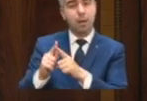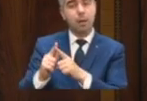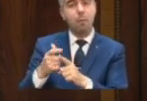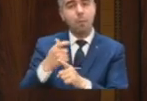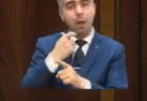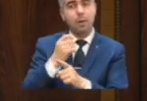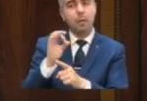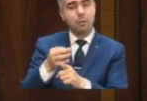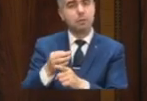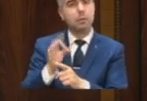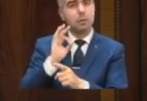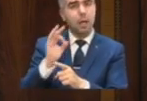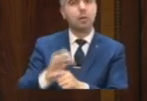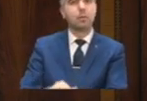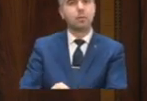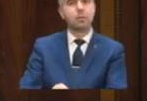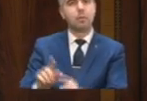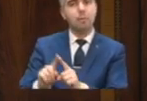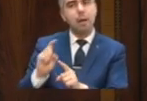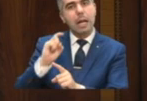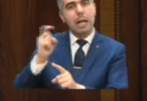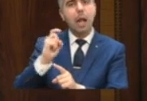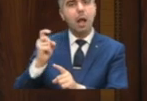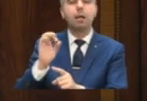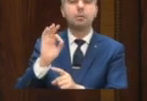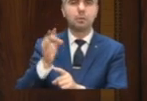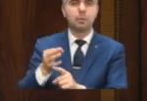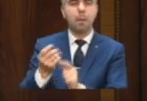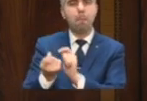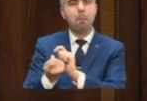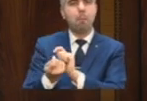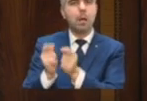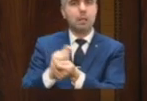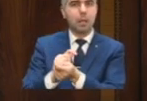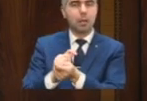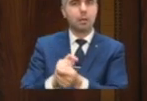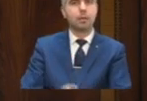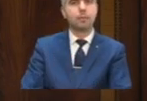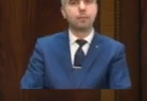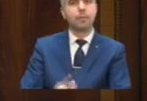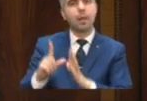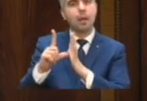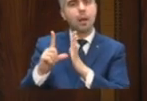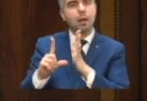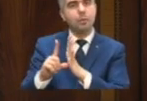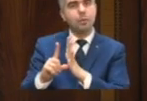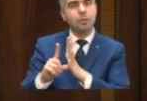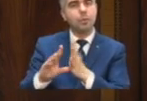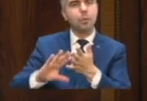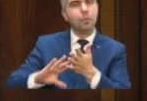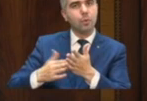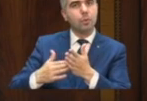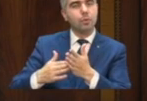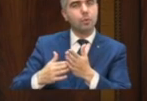التشجيع كذلك السكن المعد لإيجار كذلك من خلال مراجعة الإطار القانوني الكفيل بتحقيق